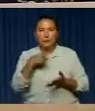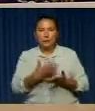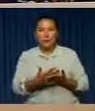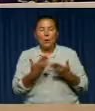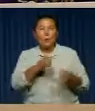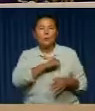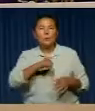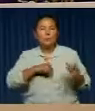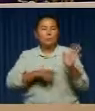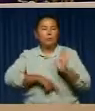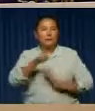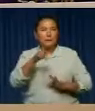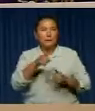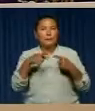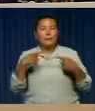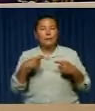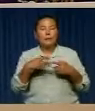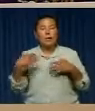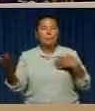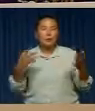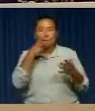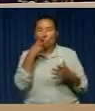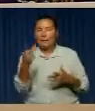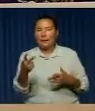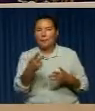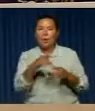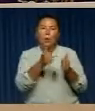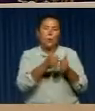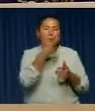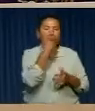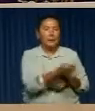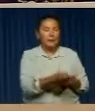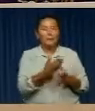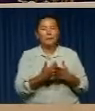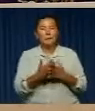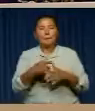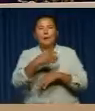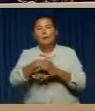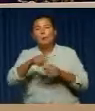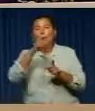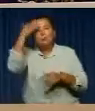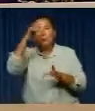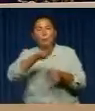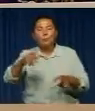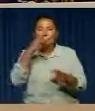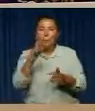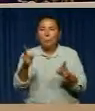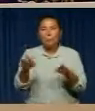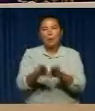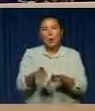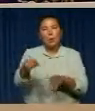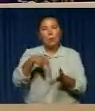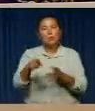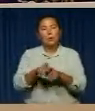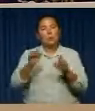ол өзінен бастаса, басқа бір жан-жағымызға қараймыз ғой. Көршімізге қараймыз, сырттағыларға қараймыз да. Неге мынау ондай жүр ғой, значит,